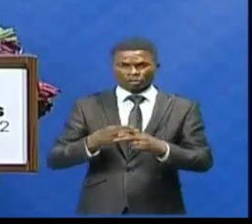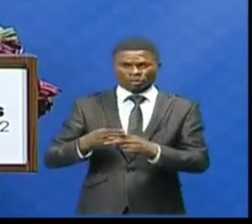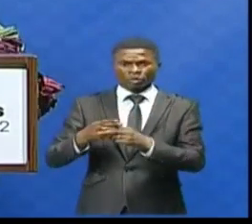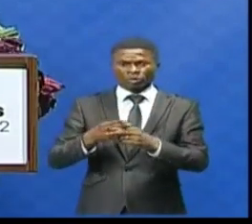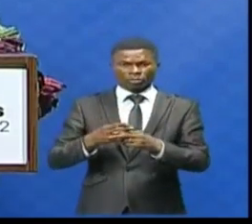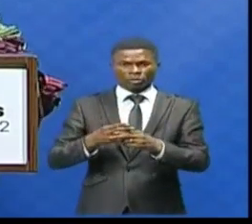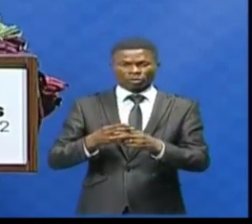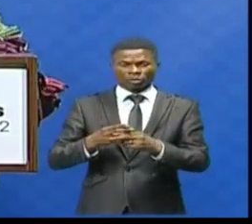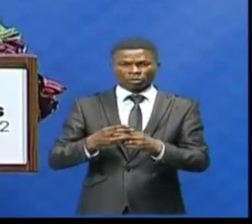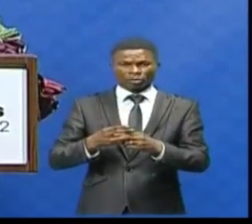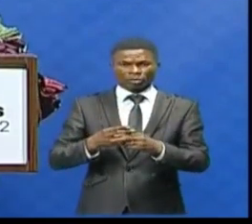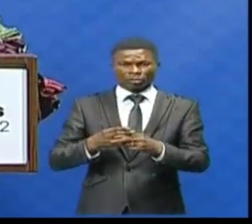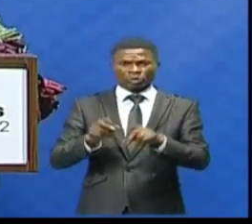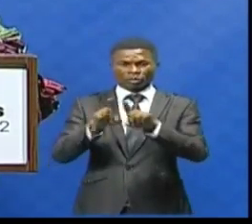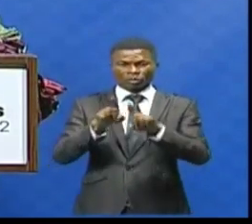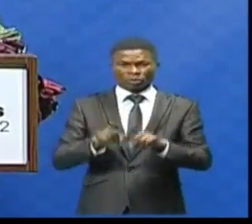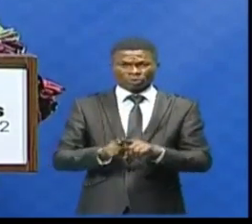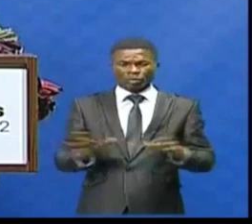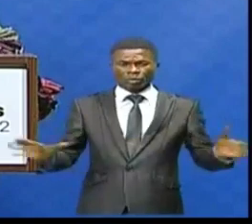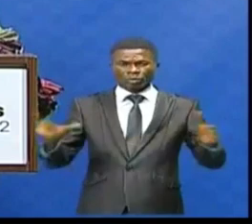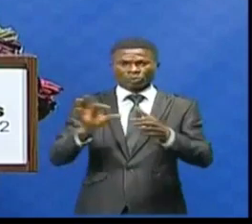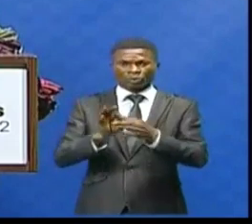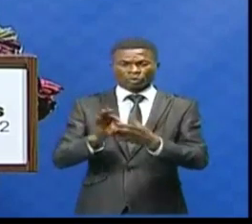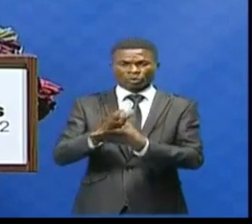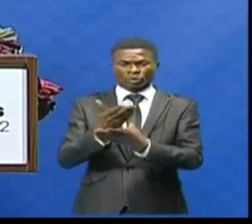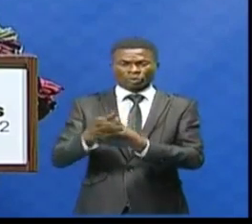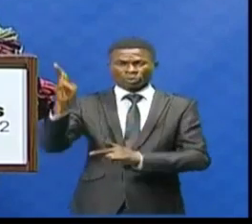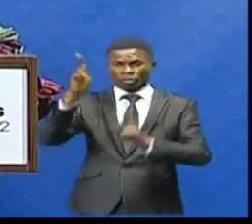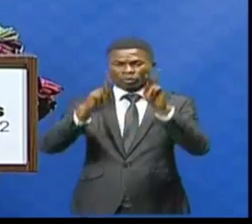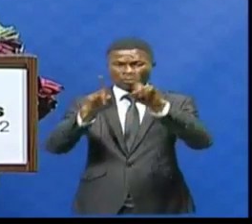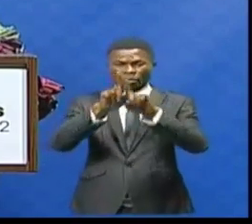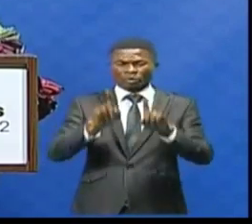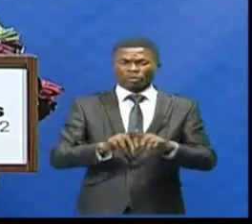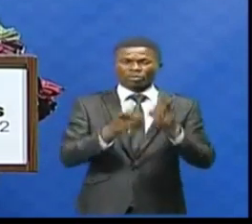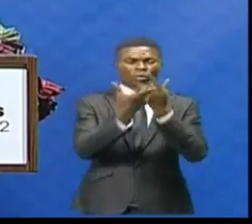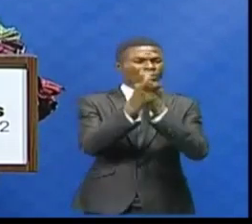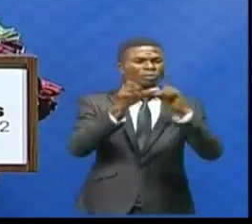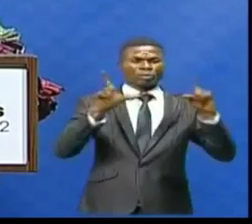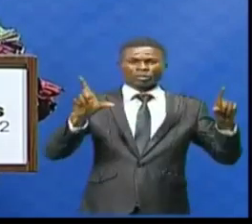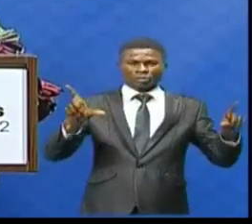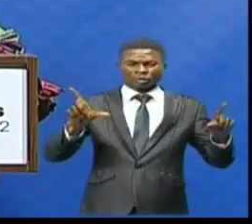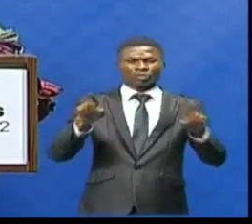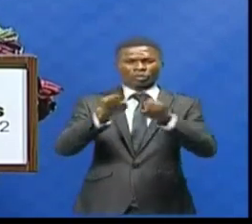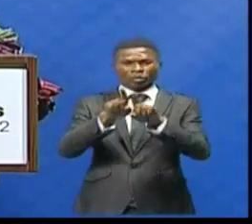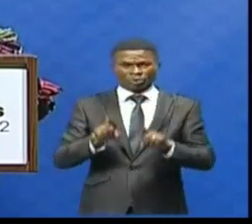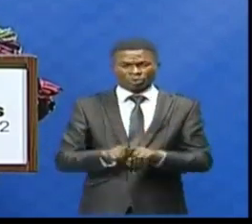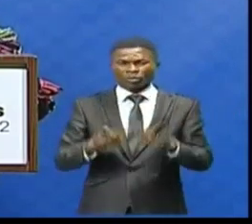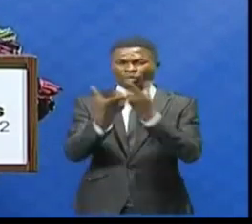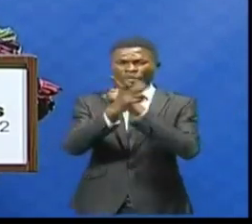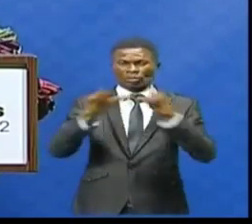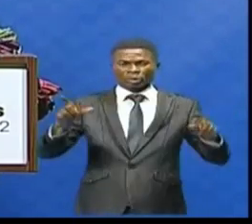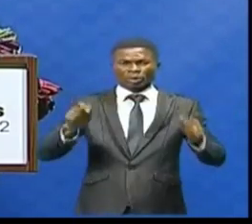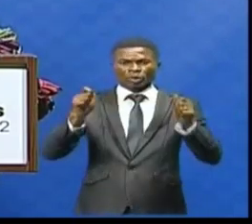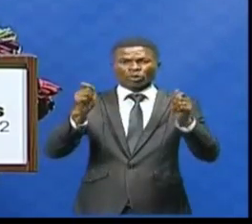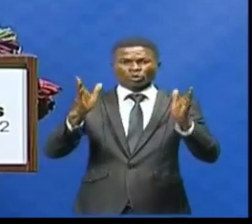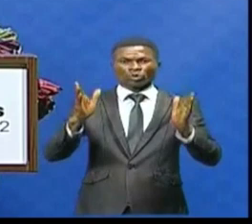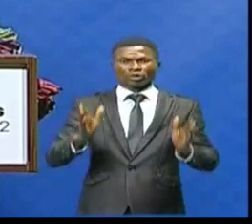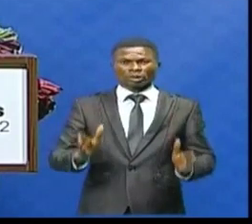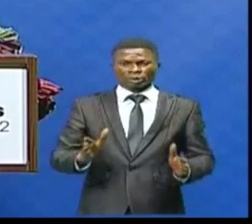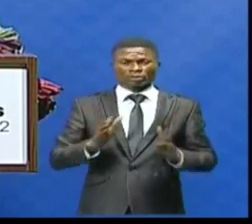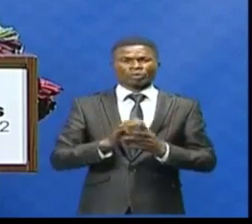et de la solidarité entre le peuple et de la liberté y compris la liberté d'expression